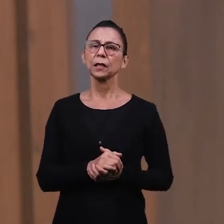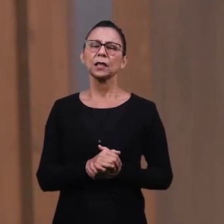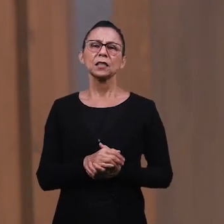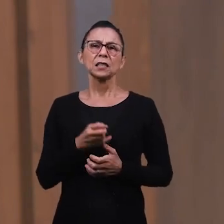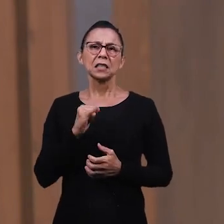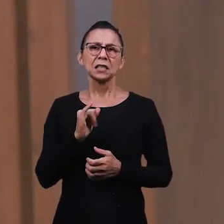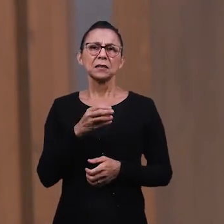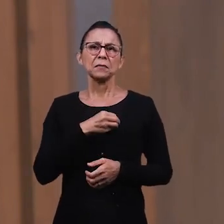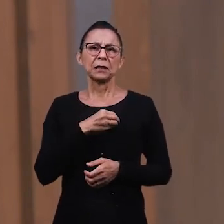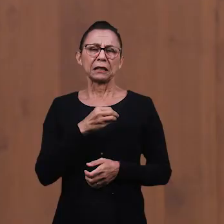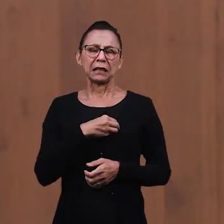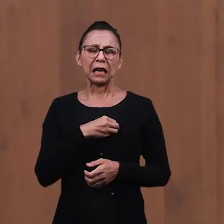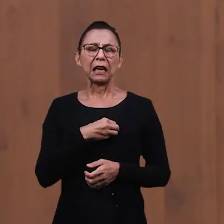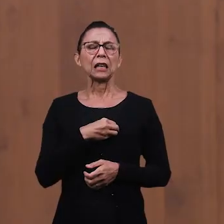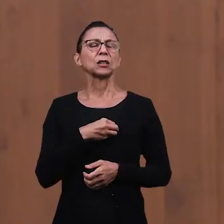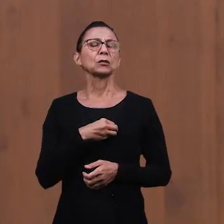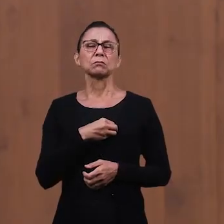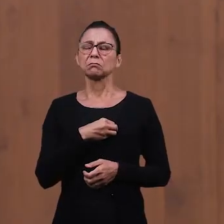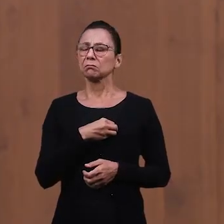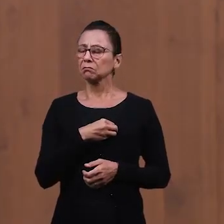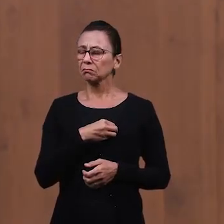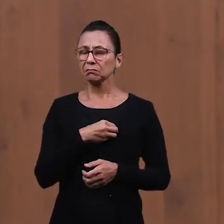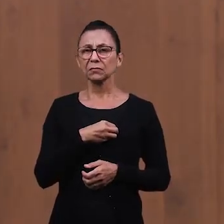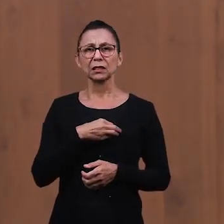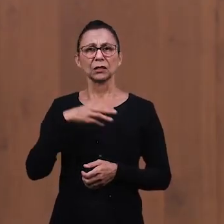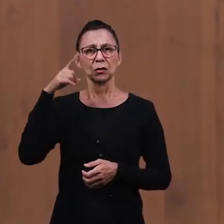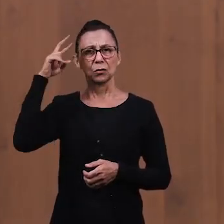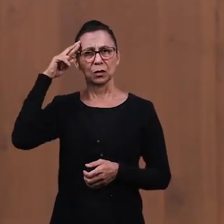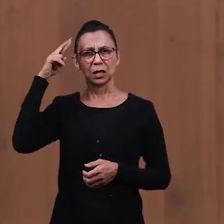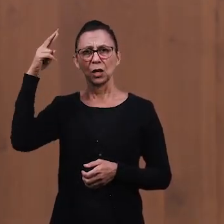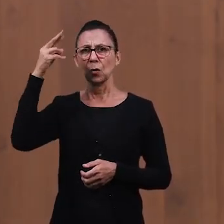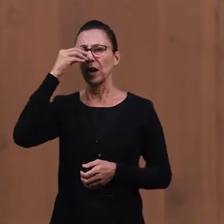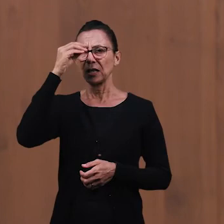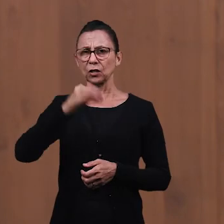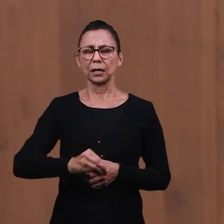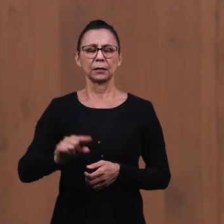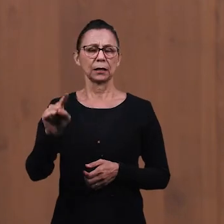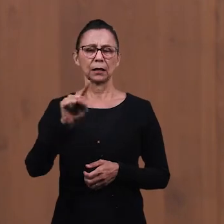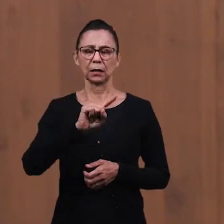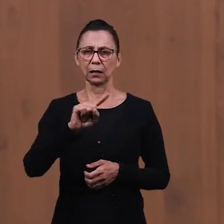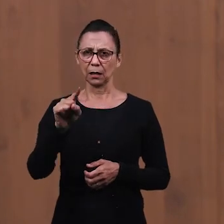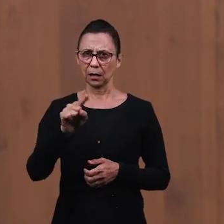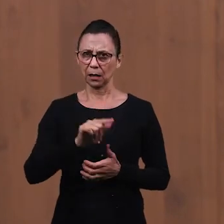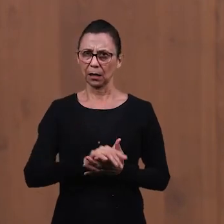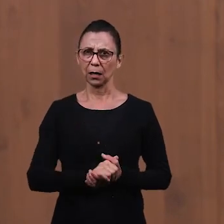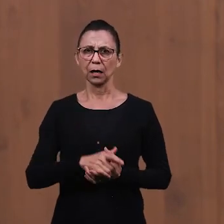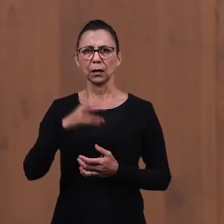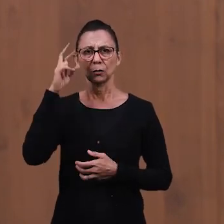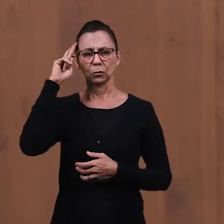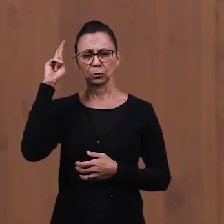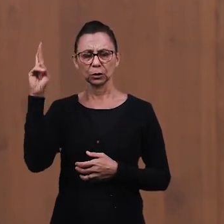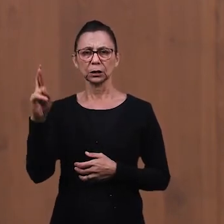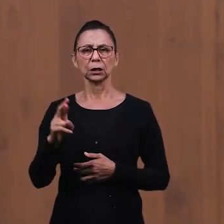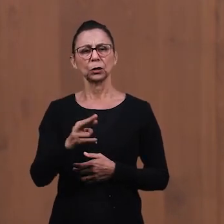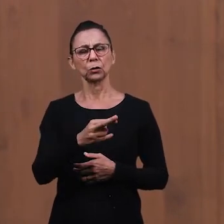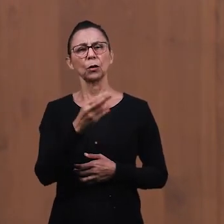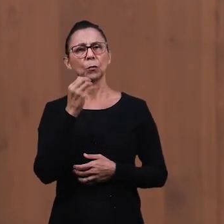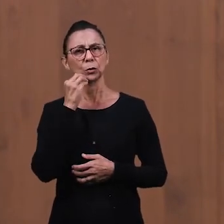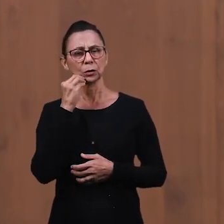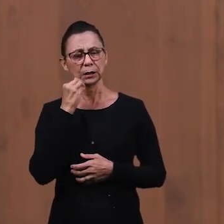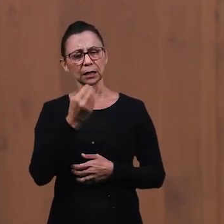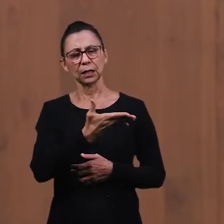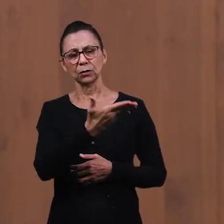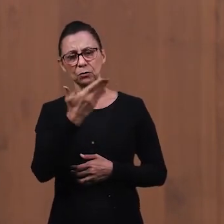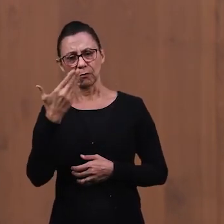Jésus. Personne va à un mariage habillé n'importe comment, n'est-ce pas? Tous s'habillent,